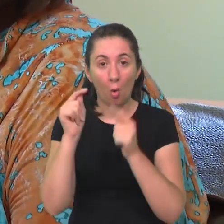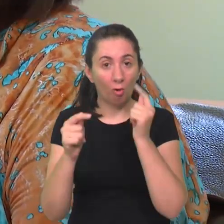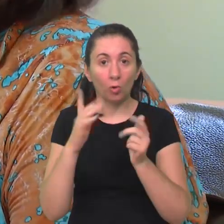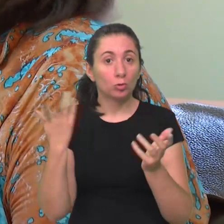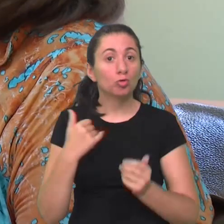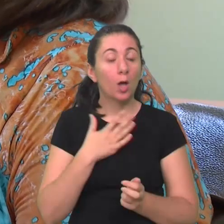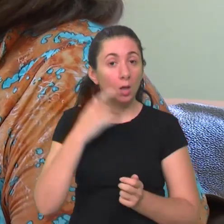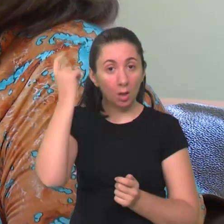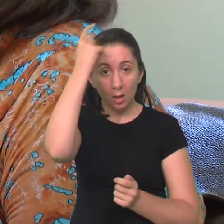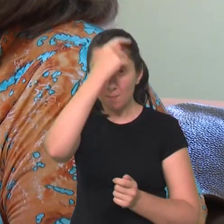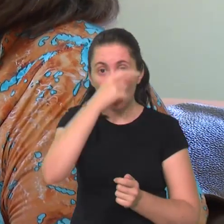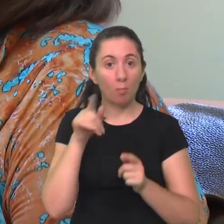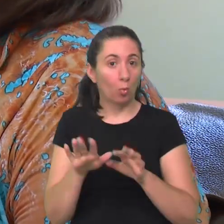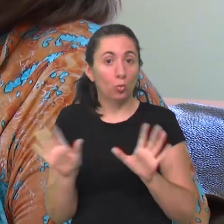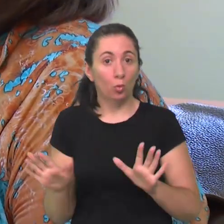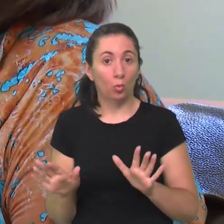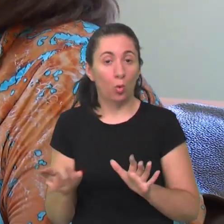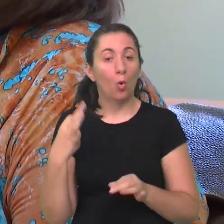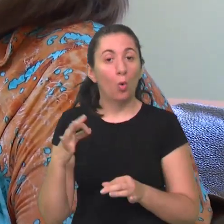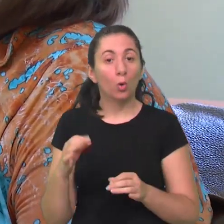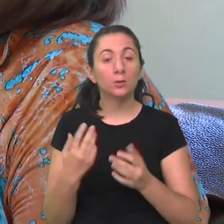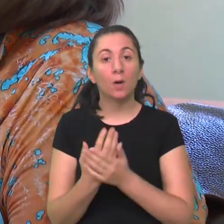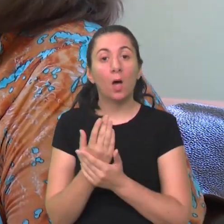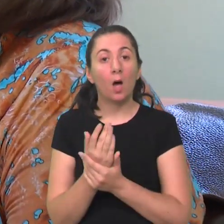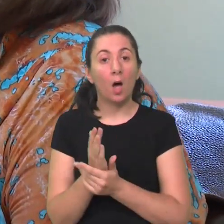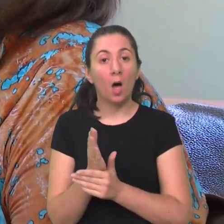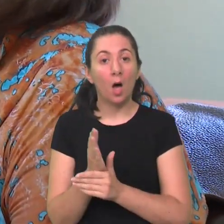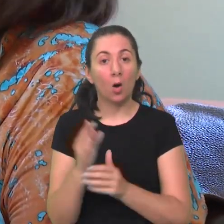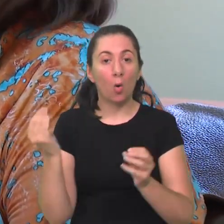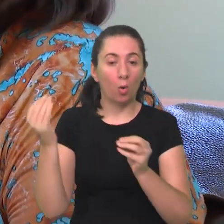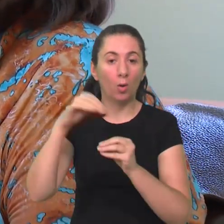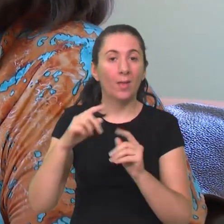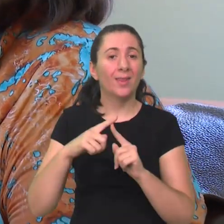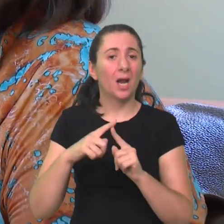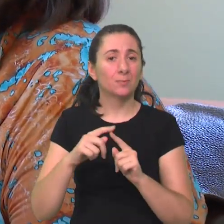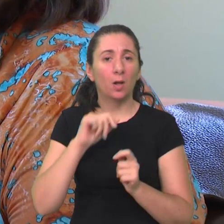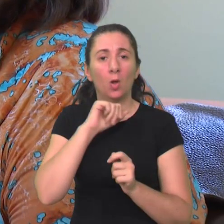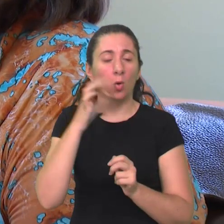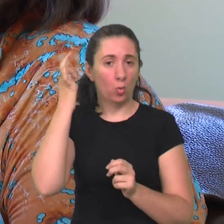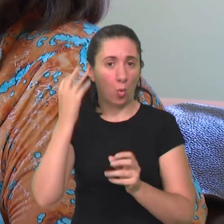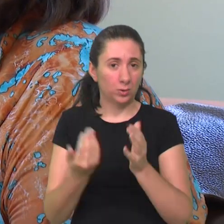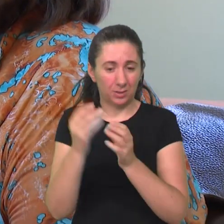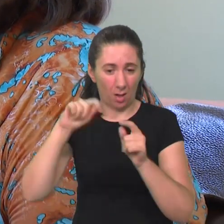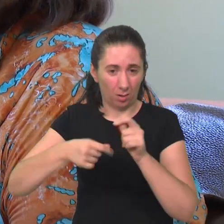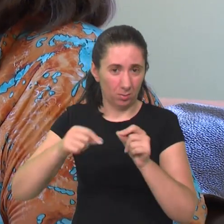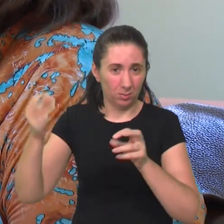to što imamo, s tim raspolažemo, osim ako se radi o transplantaciji kose.